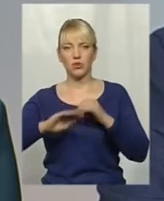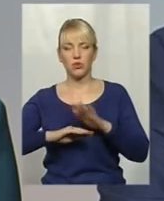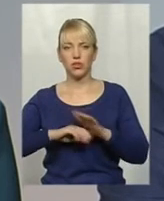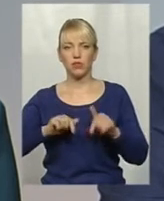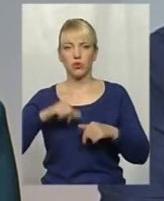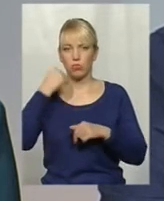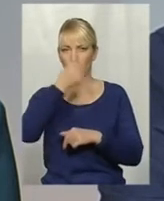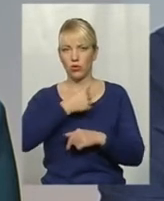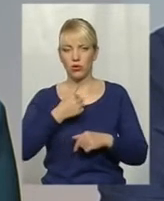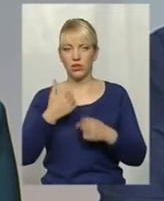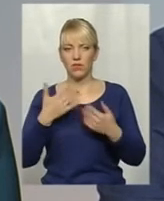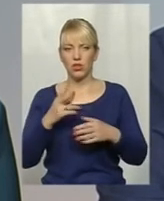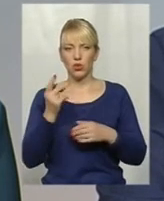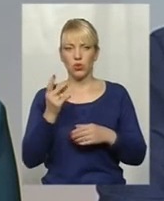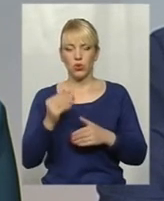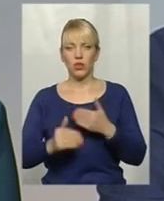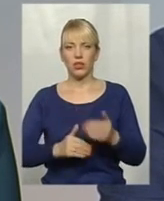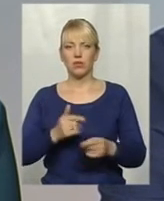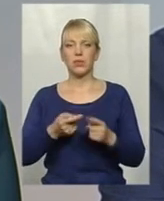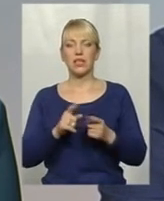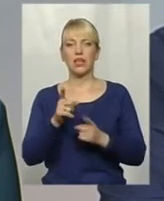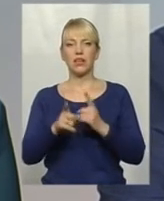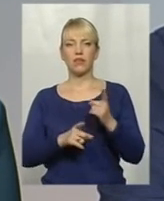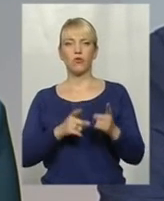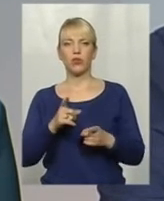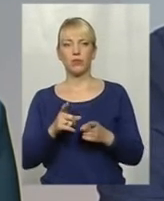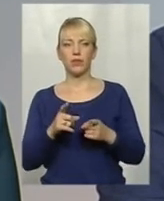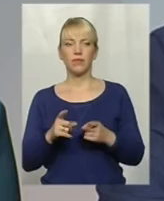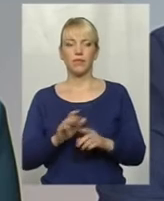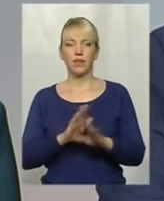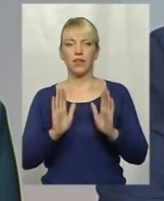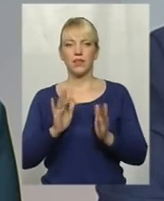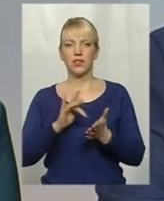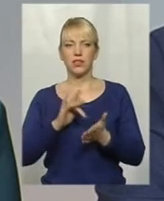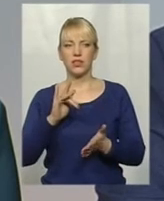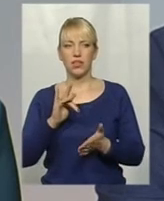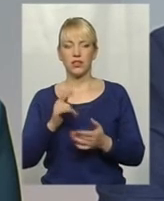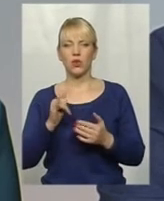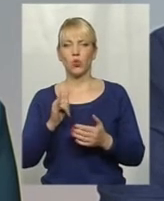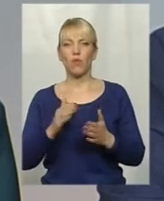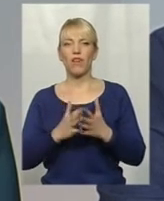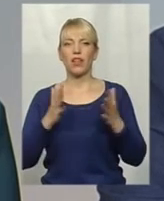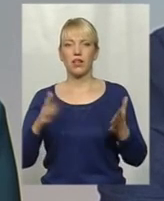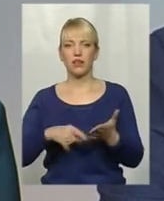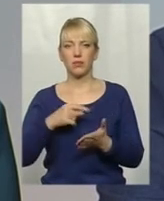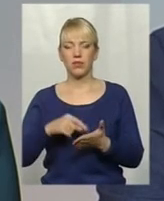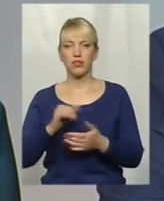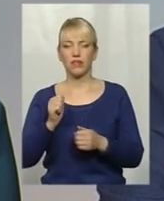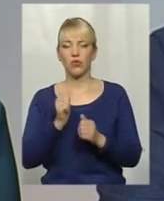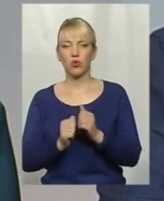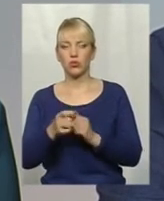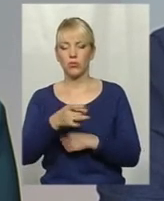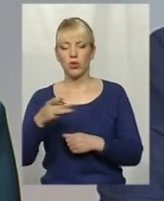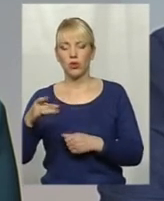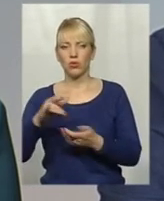цього року стався другий етап цієї реформи, і не лише центри в таких великих містах, а центри в кожному